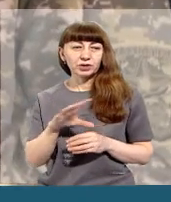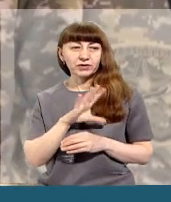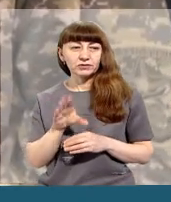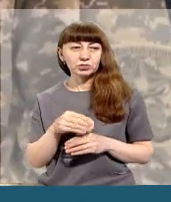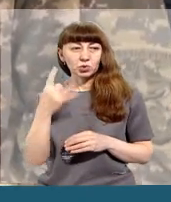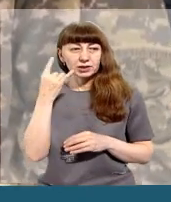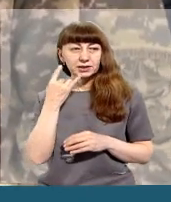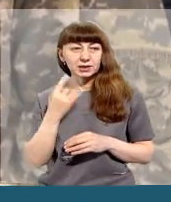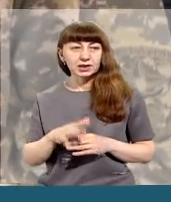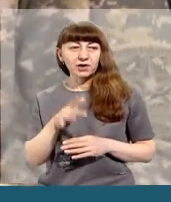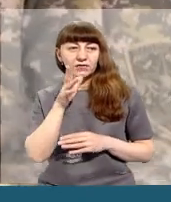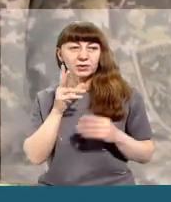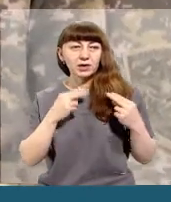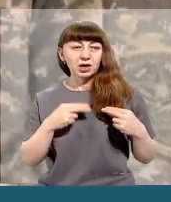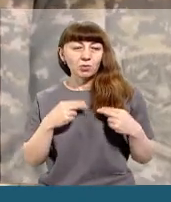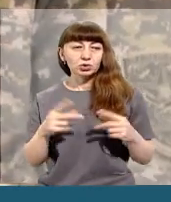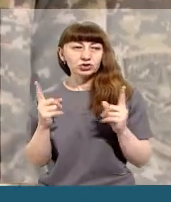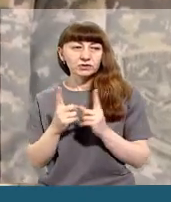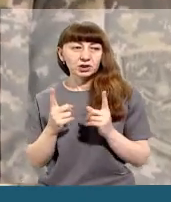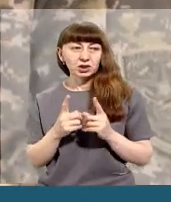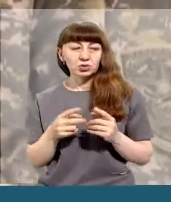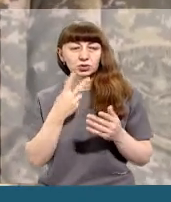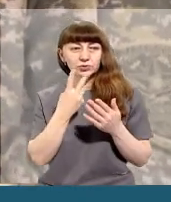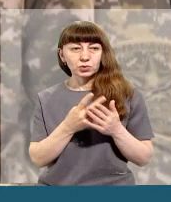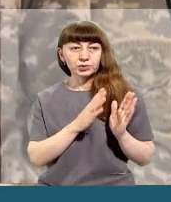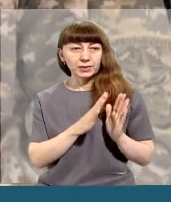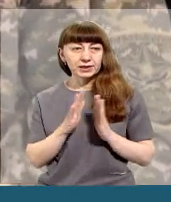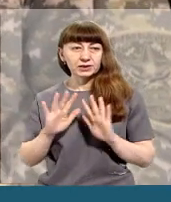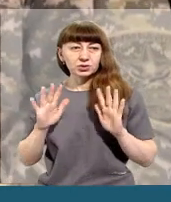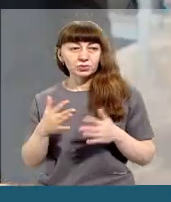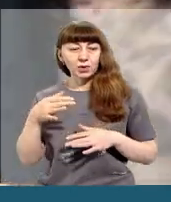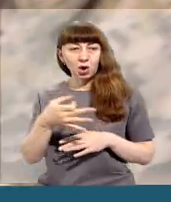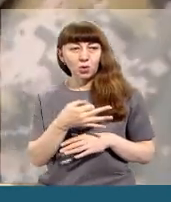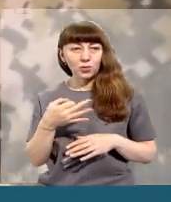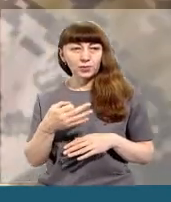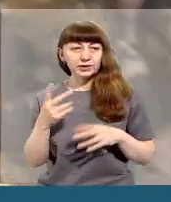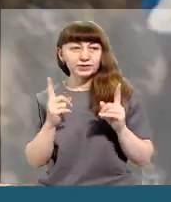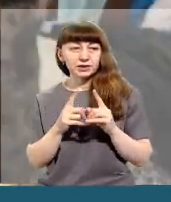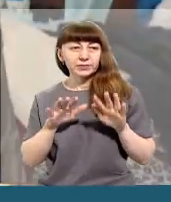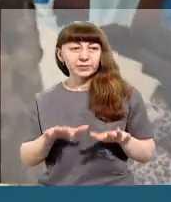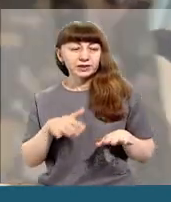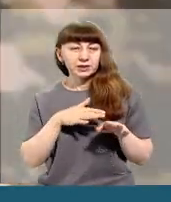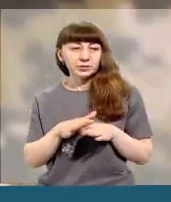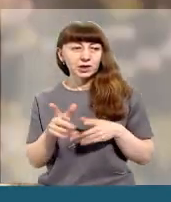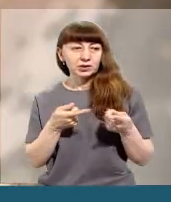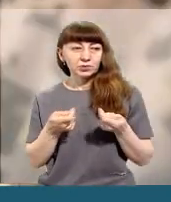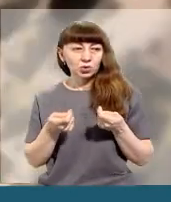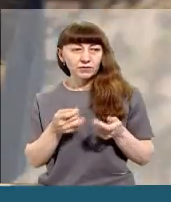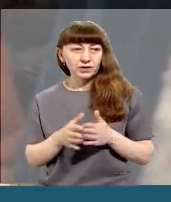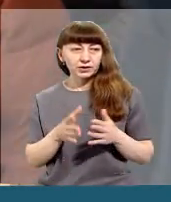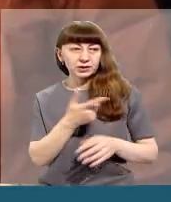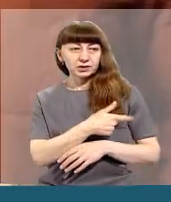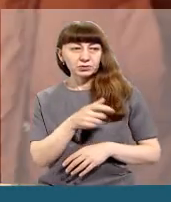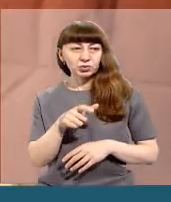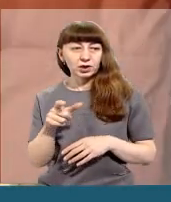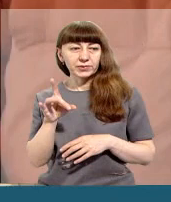ходе рабочей поездки Геннадий Шиповских ознакомится с текущей ситуацией по области, встретится с местными исполнительными органами и